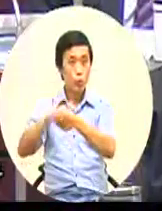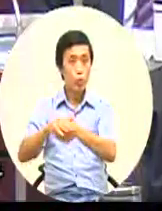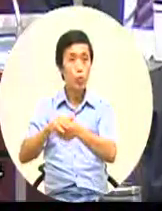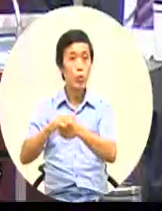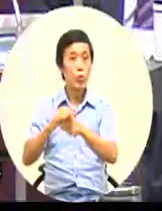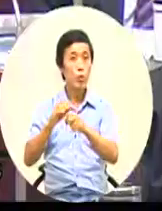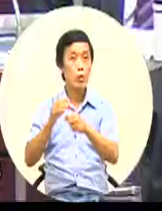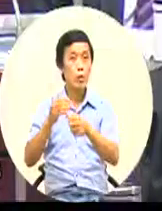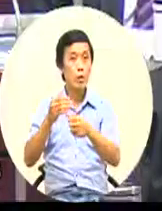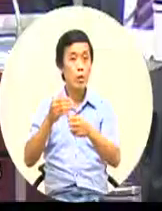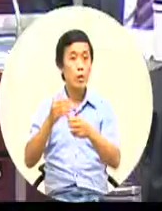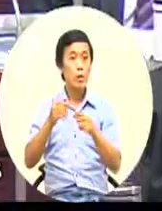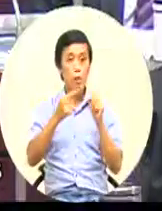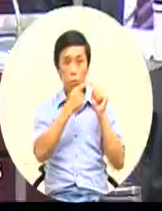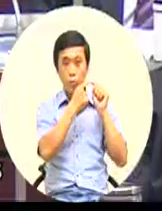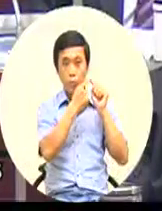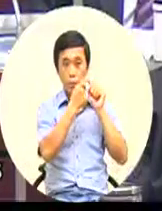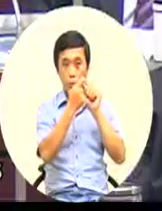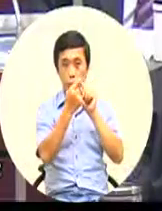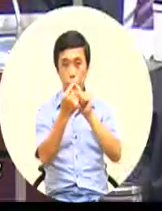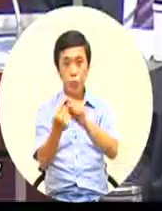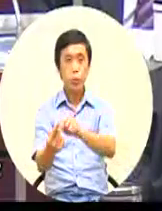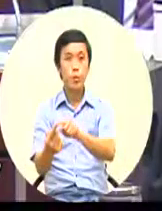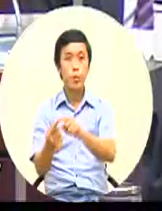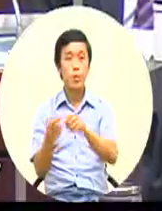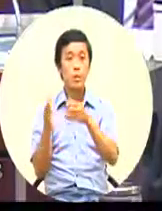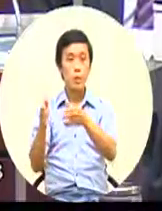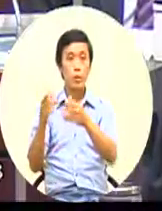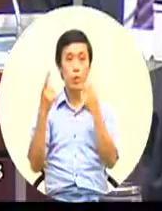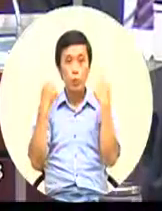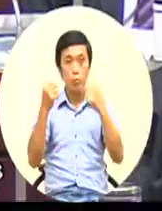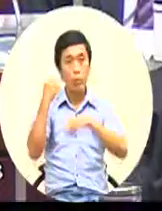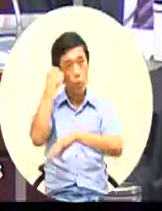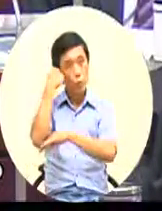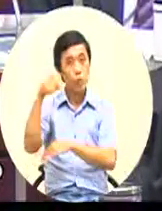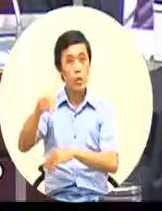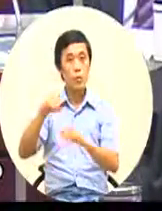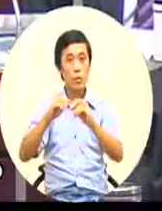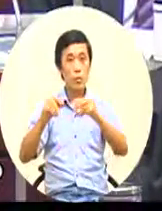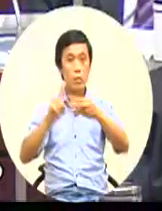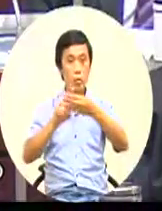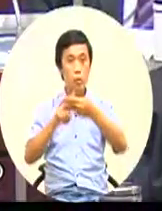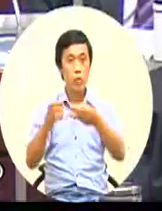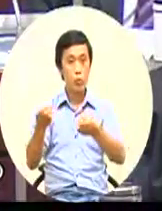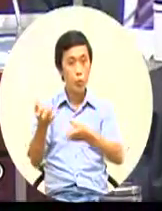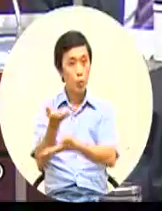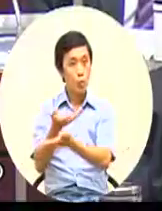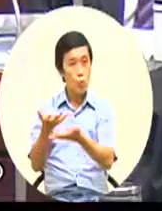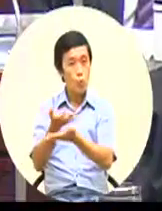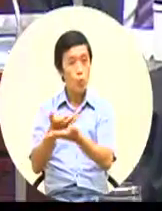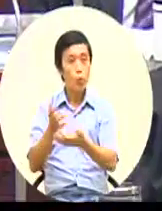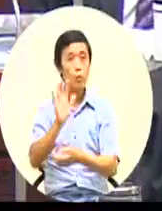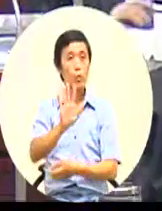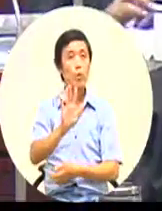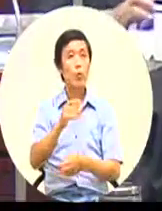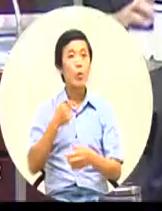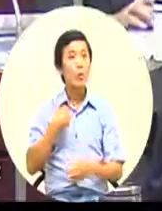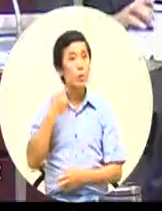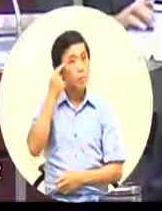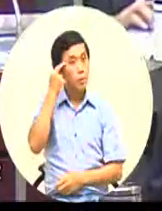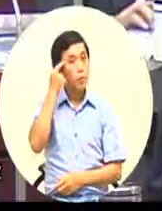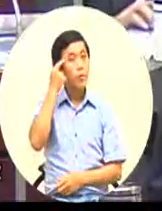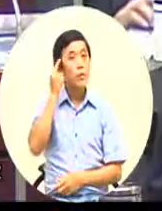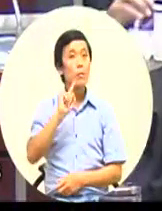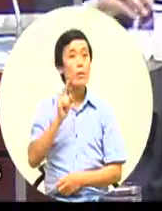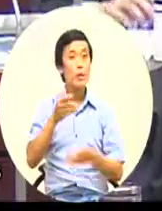然持续跟原住户的这些地主沟通。那我想今天我们